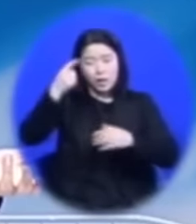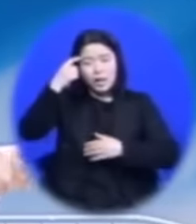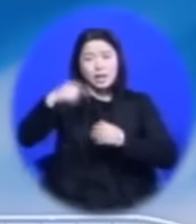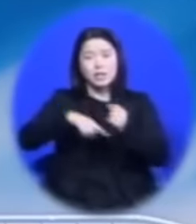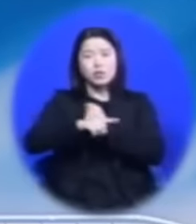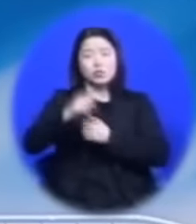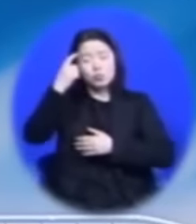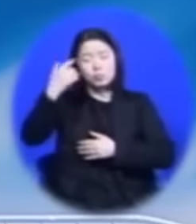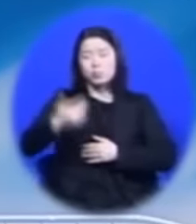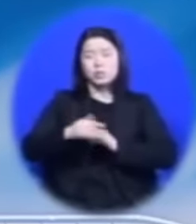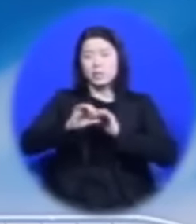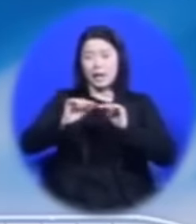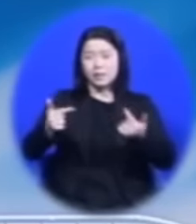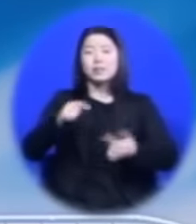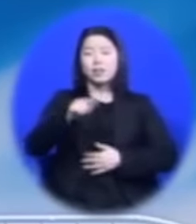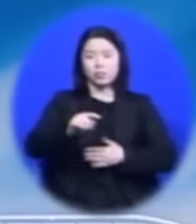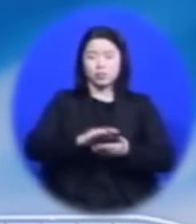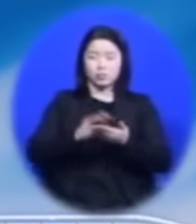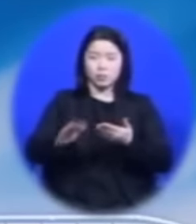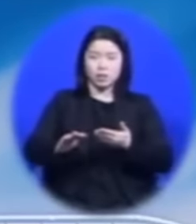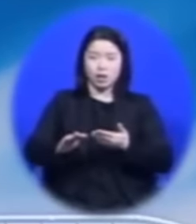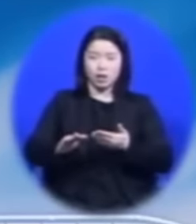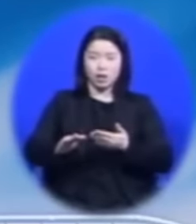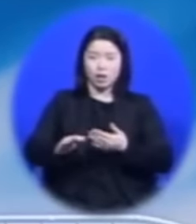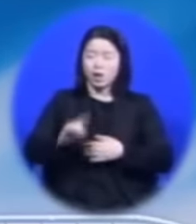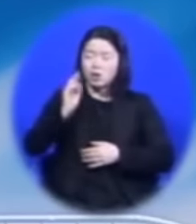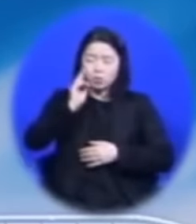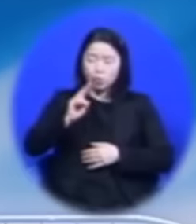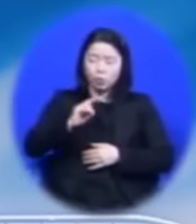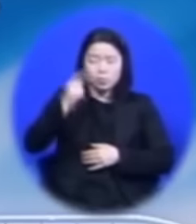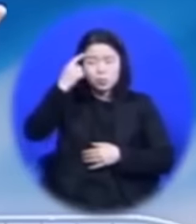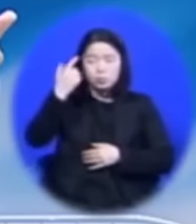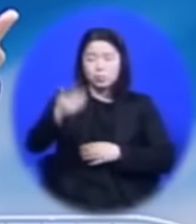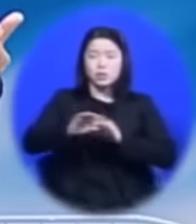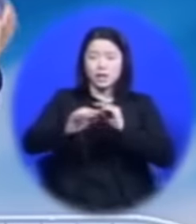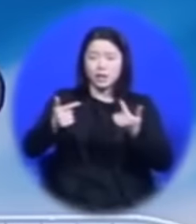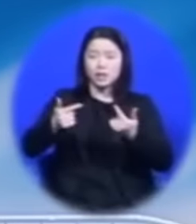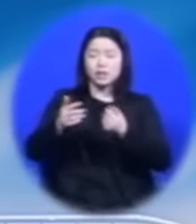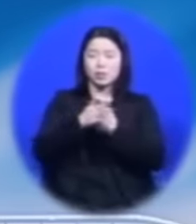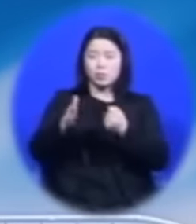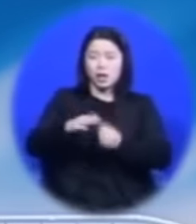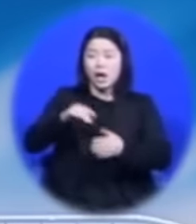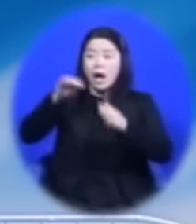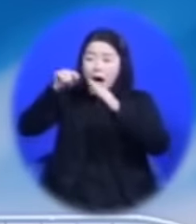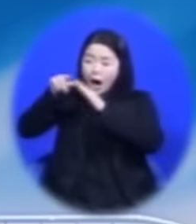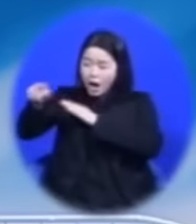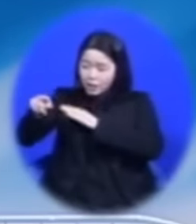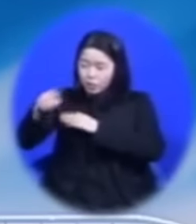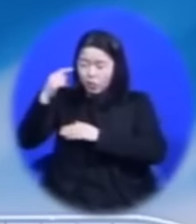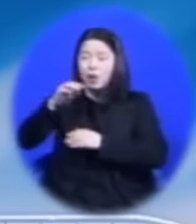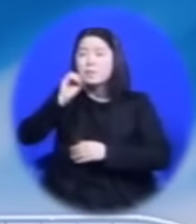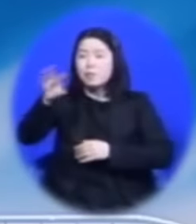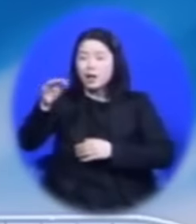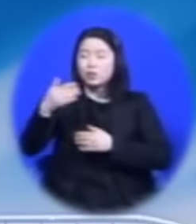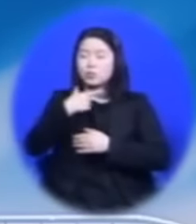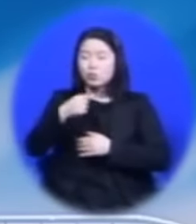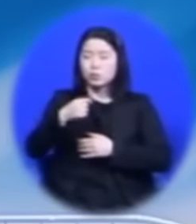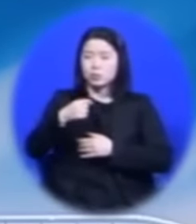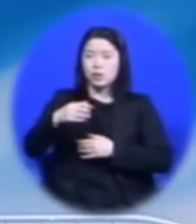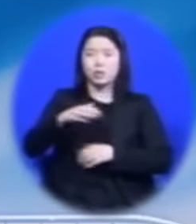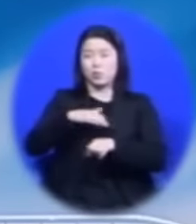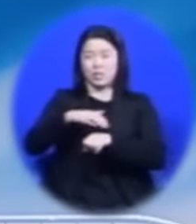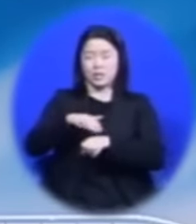않는다는 거예요. 하도 안 물어오니까 우리가 가서 말해주려고 하는데 귀찮아하는 거예요. 왜 안